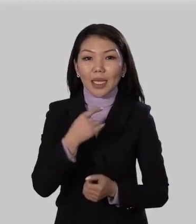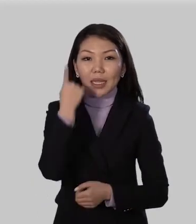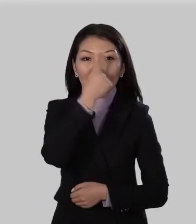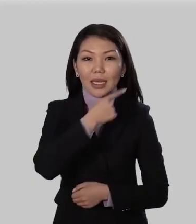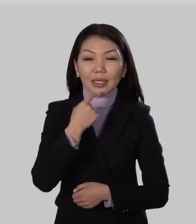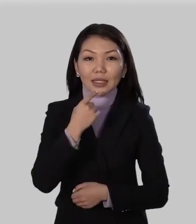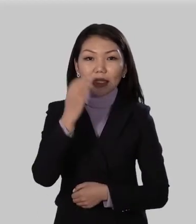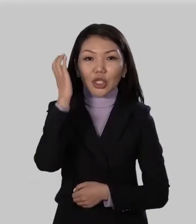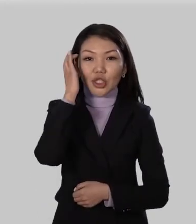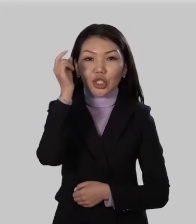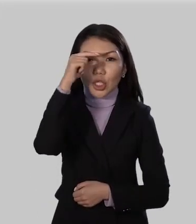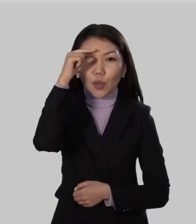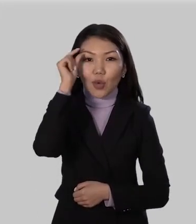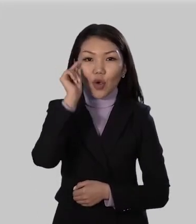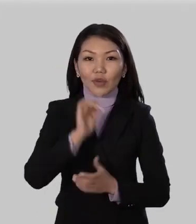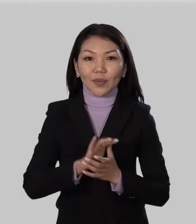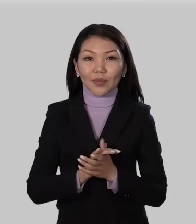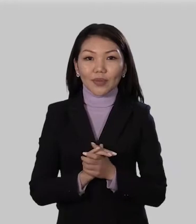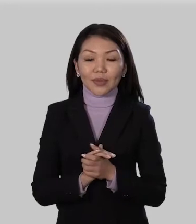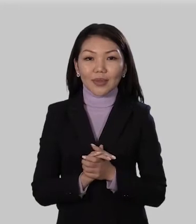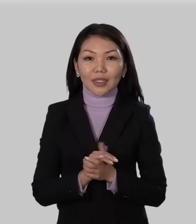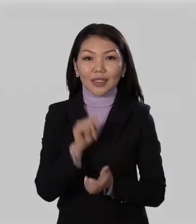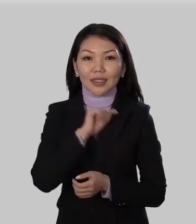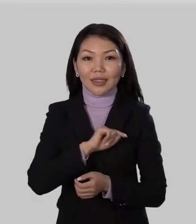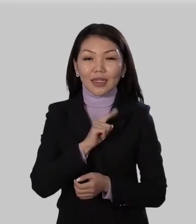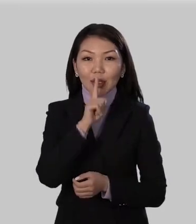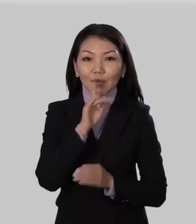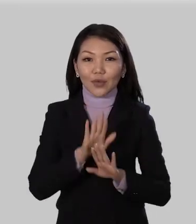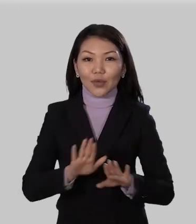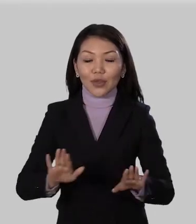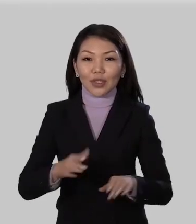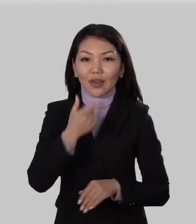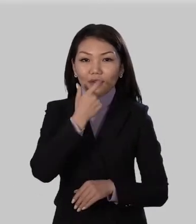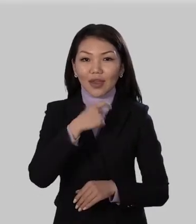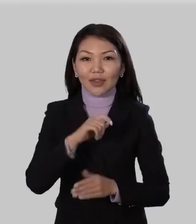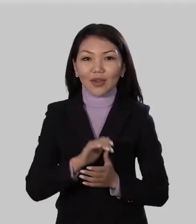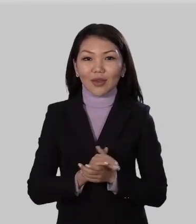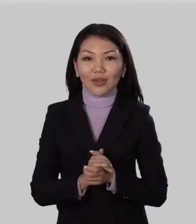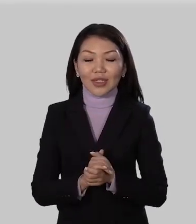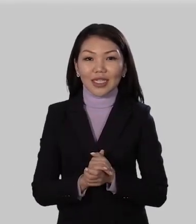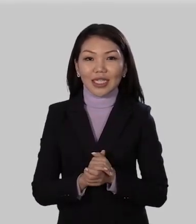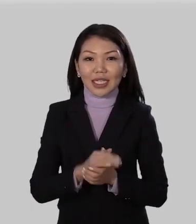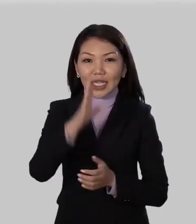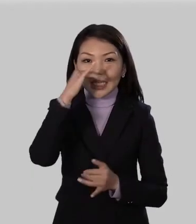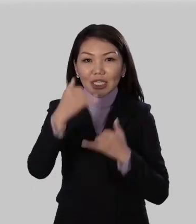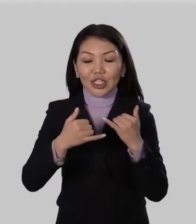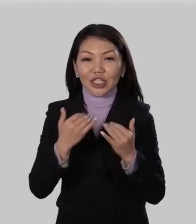Белолица, черноброва, нраву кроткого такого. И жених сыскался